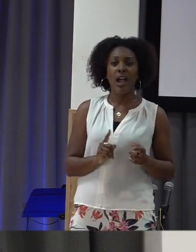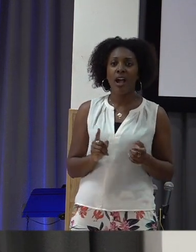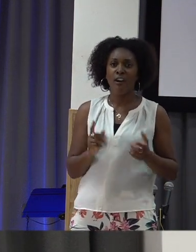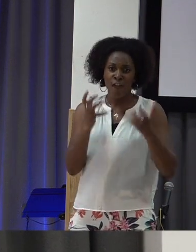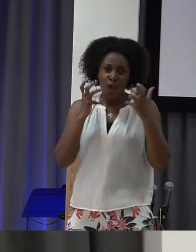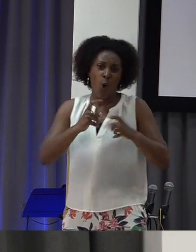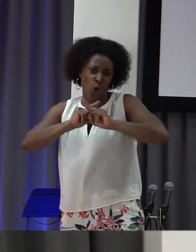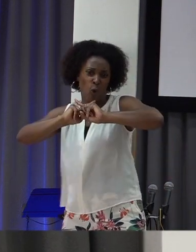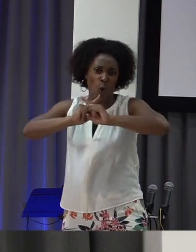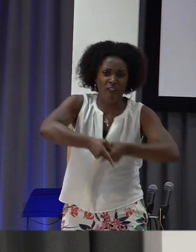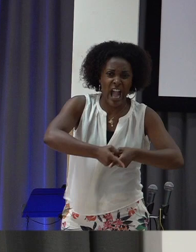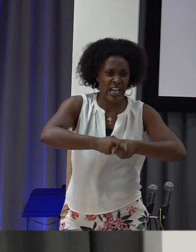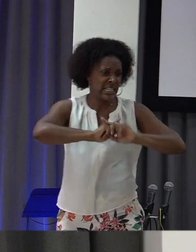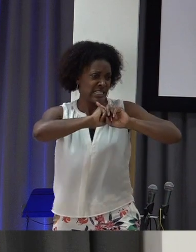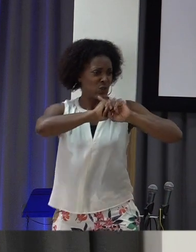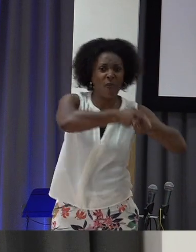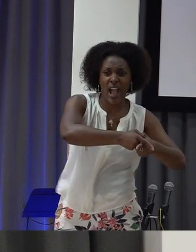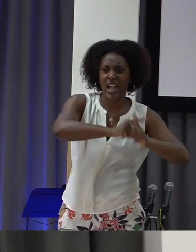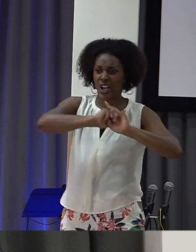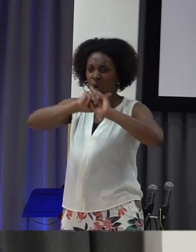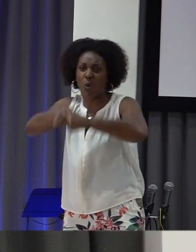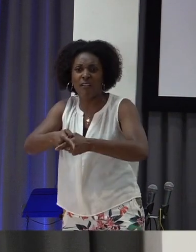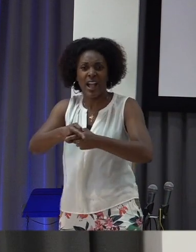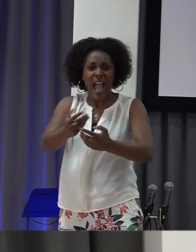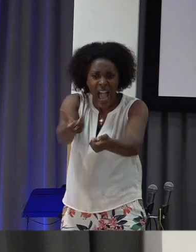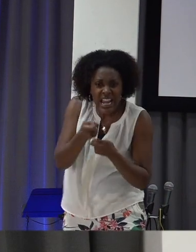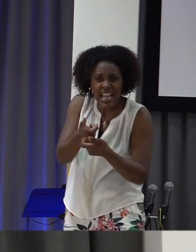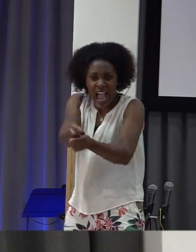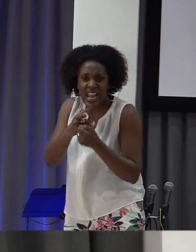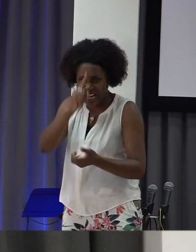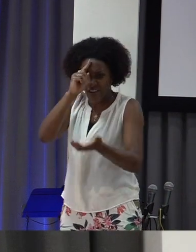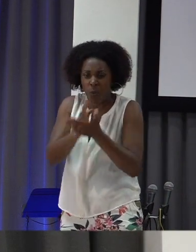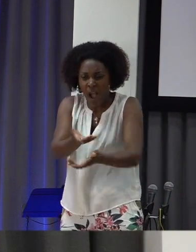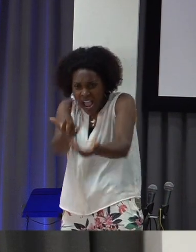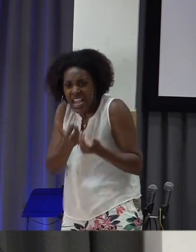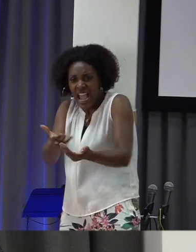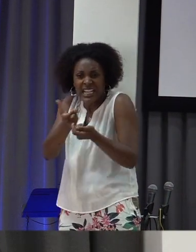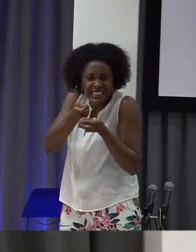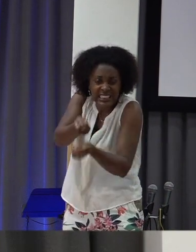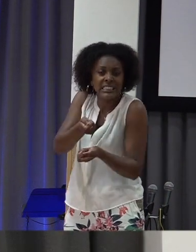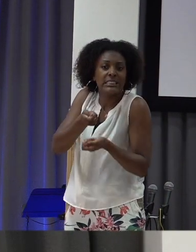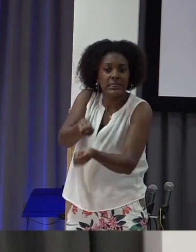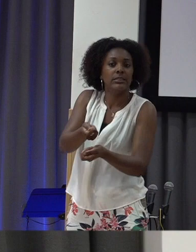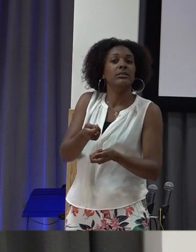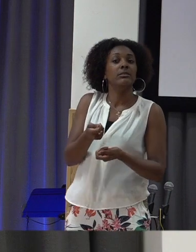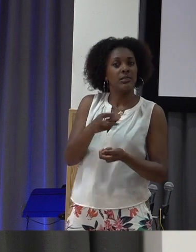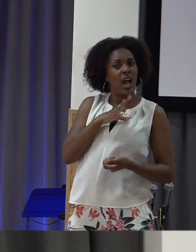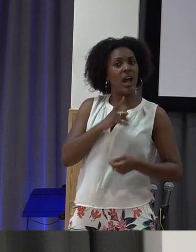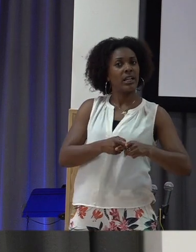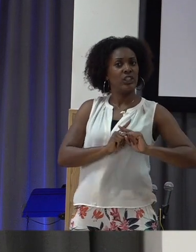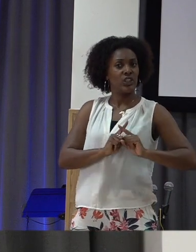de convaincre les autres et de les amener à la foi, pas n'importe laquelle, ou à leur conviction